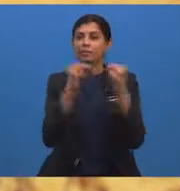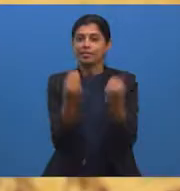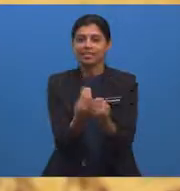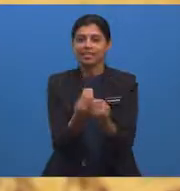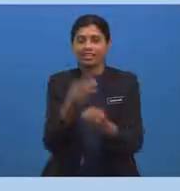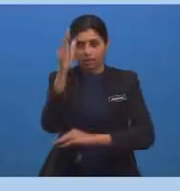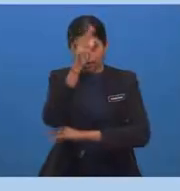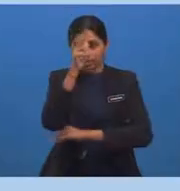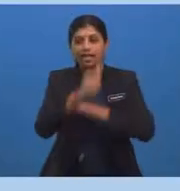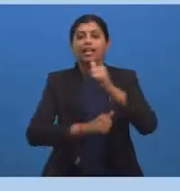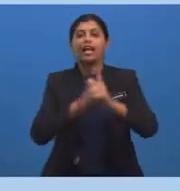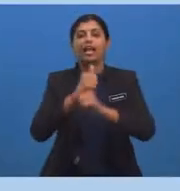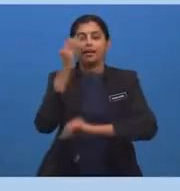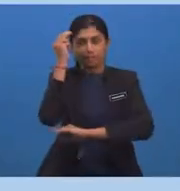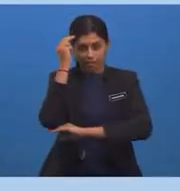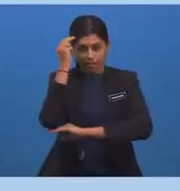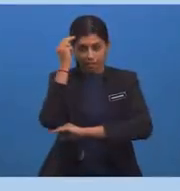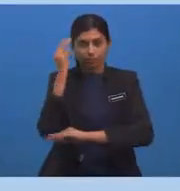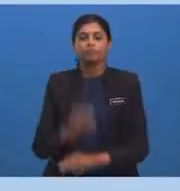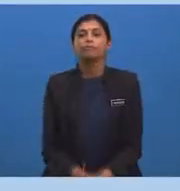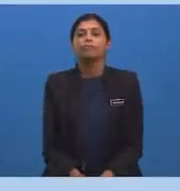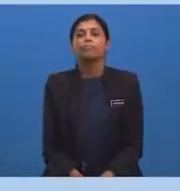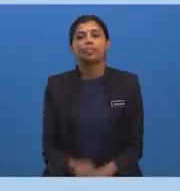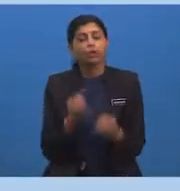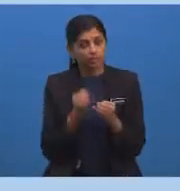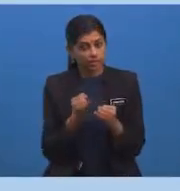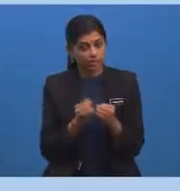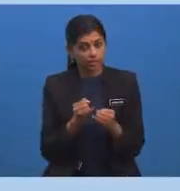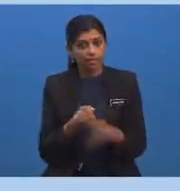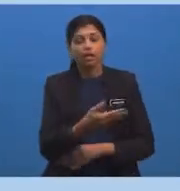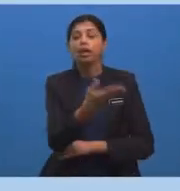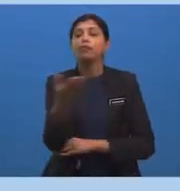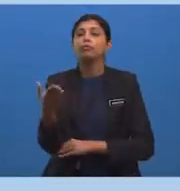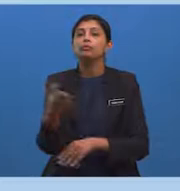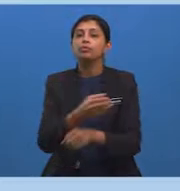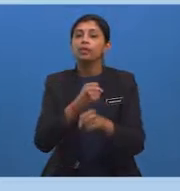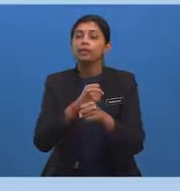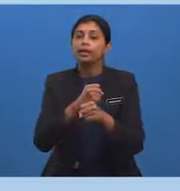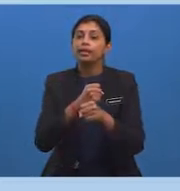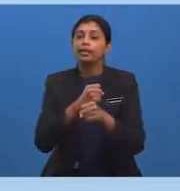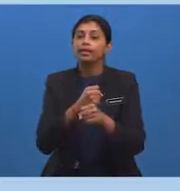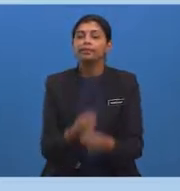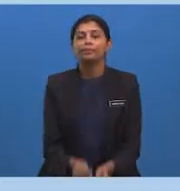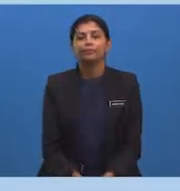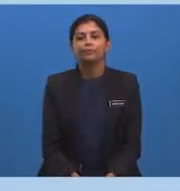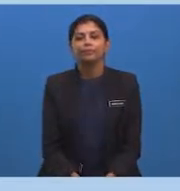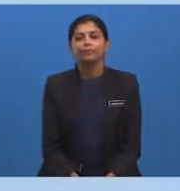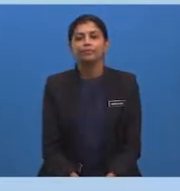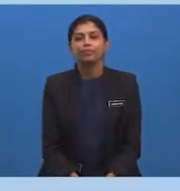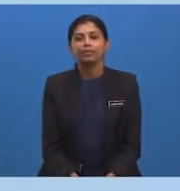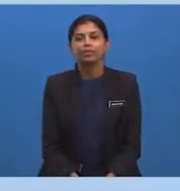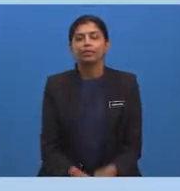Alam Melayu. Di akhir pembelajaran untuk subtajuk ini, cikgu harap murid-murid dapat